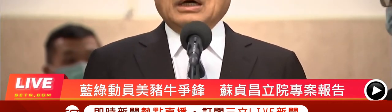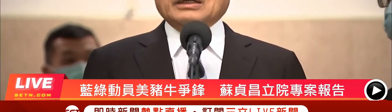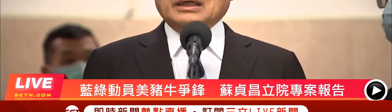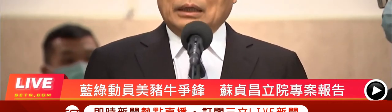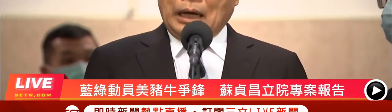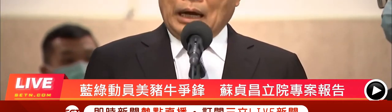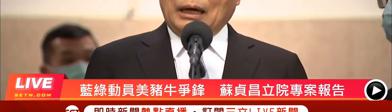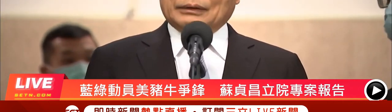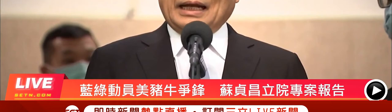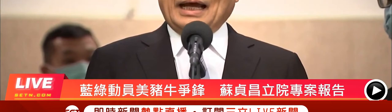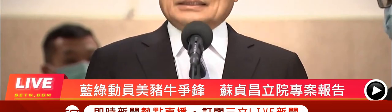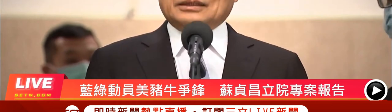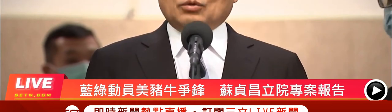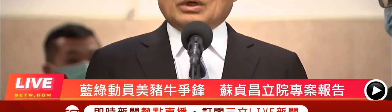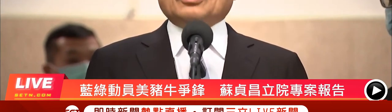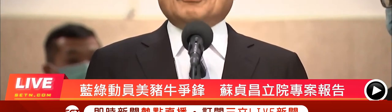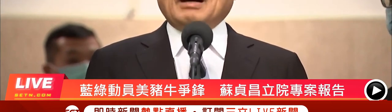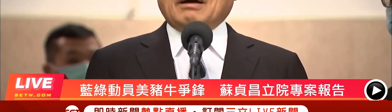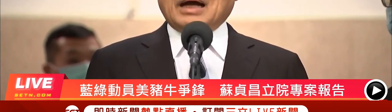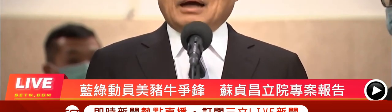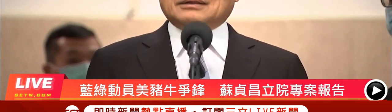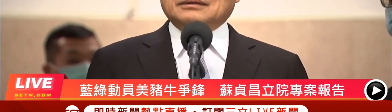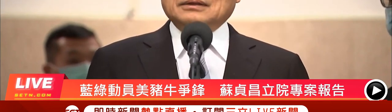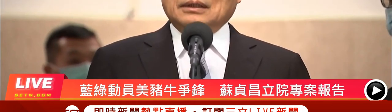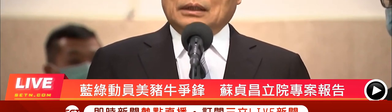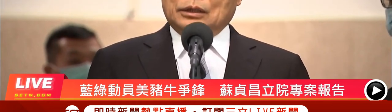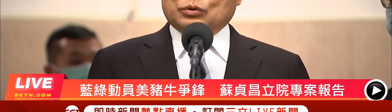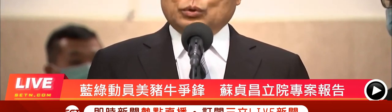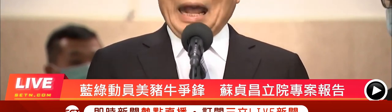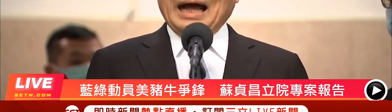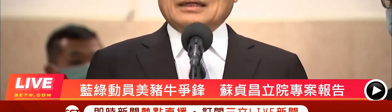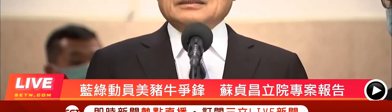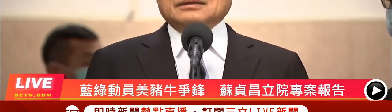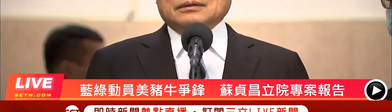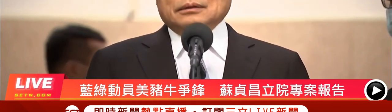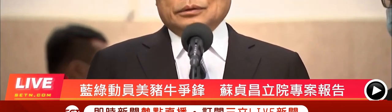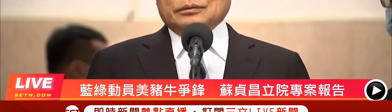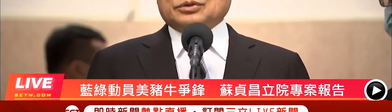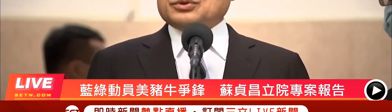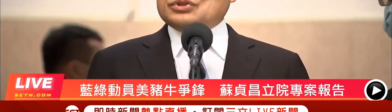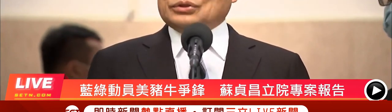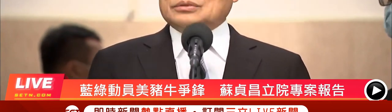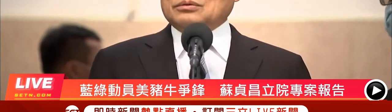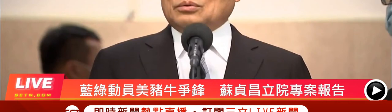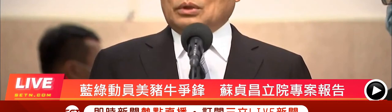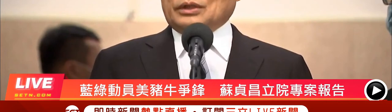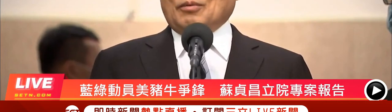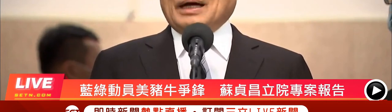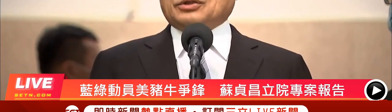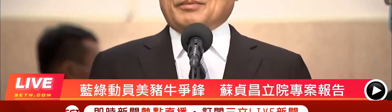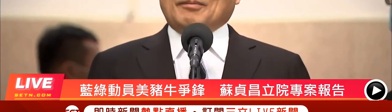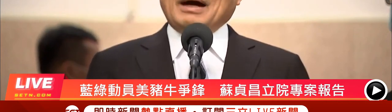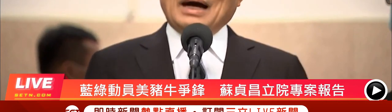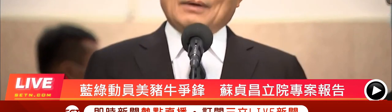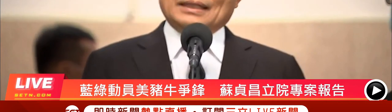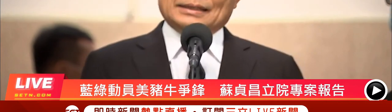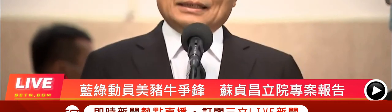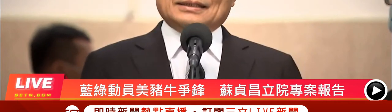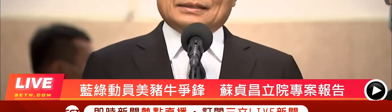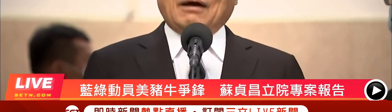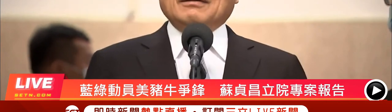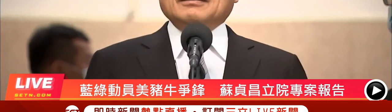有好好的来跟国人同胞报告而阻挡，是不是国人同胞就没有办法